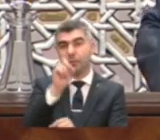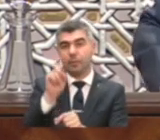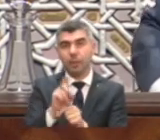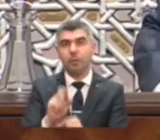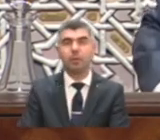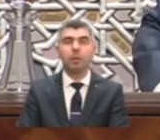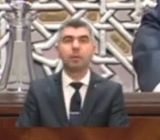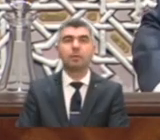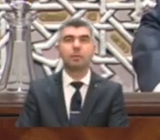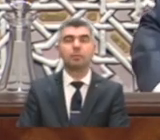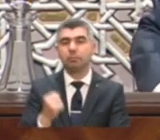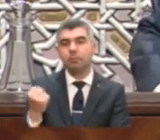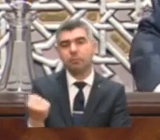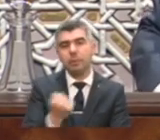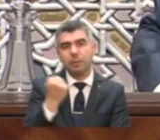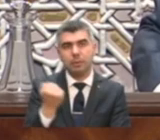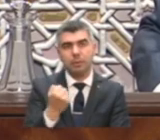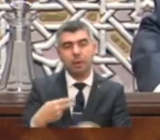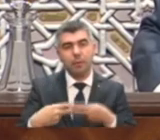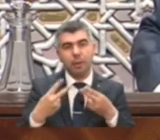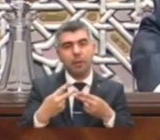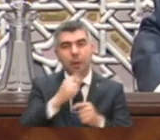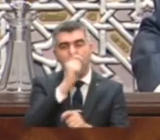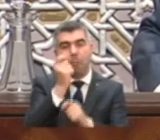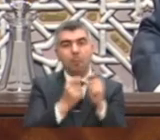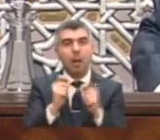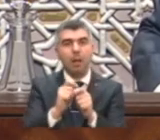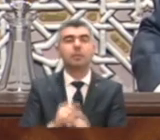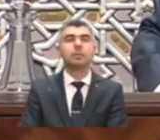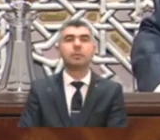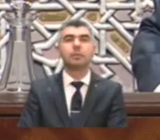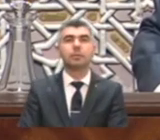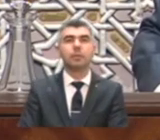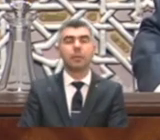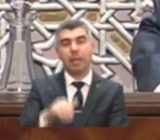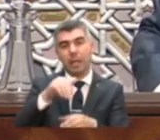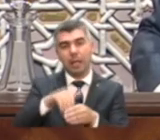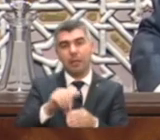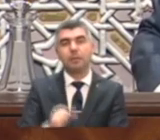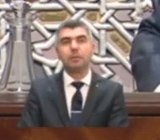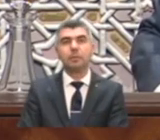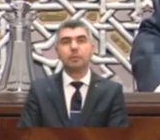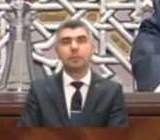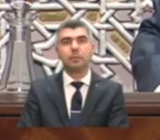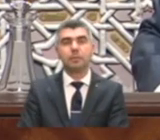الموالي عن تاخر في اصدار تصاميم تهيئه للسيدات والساده النواب المحترمين عن فريق الاستقلالي